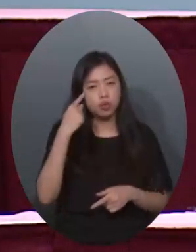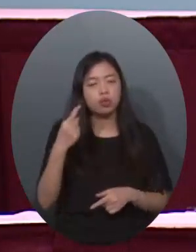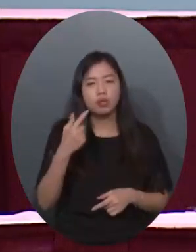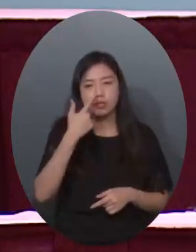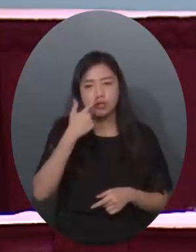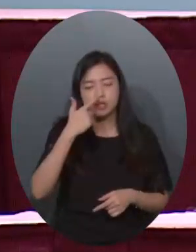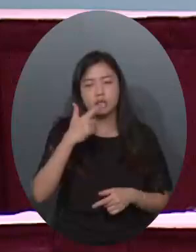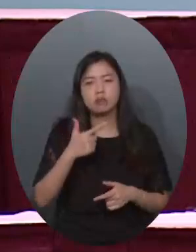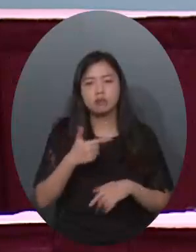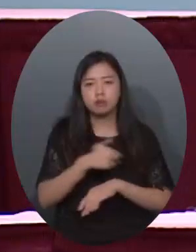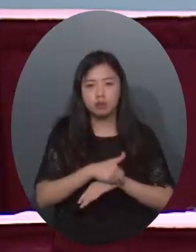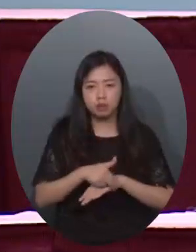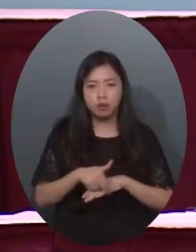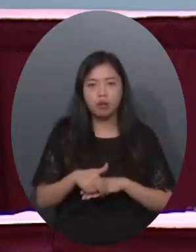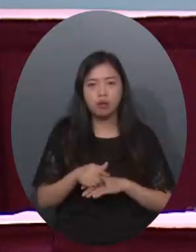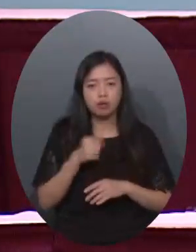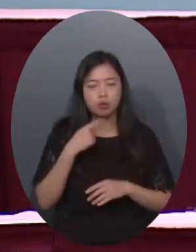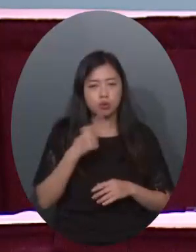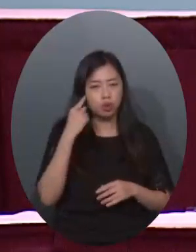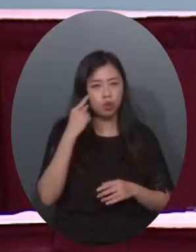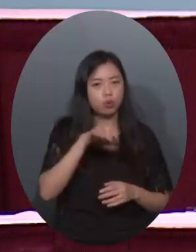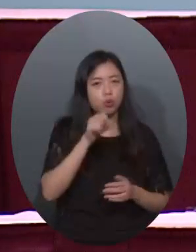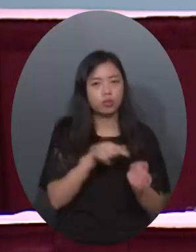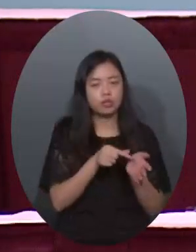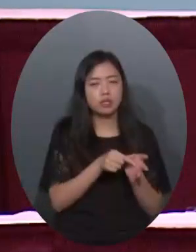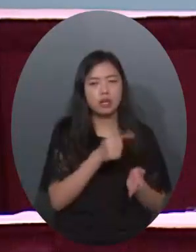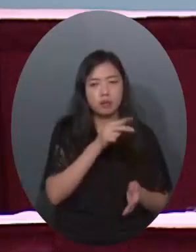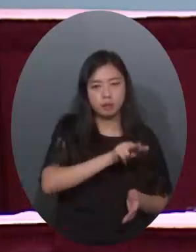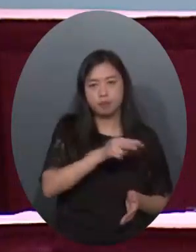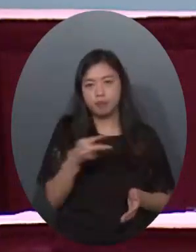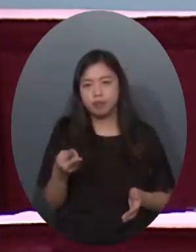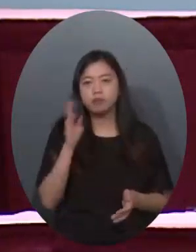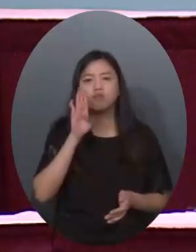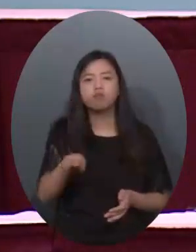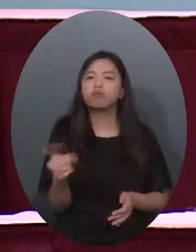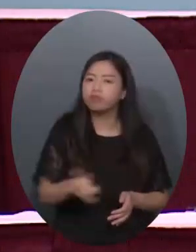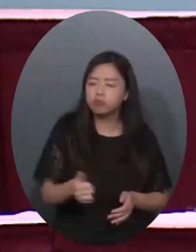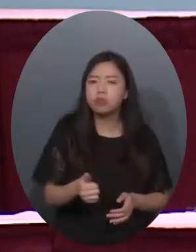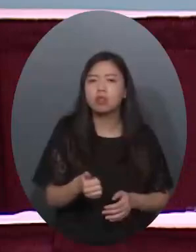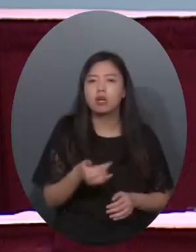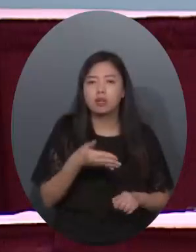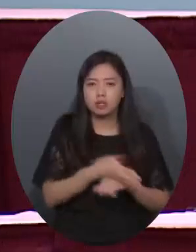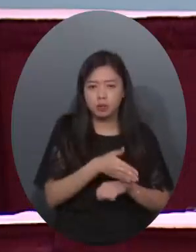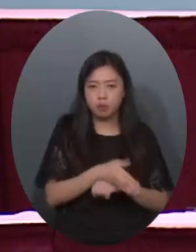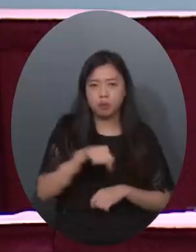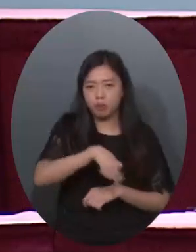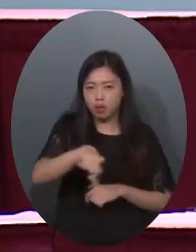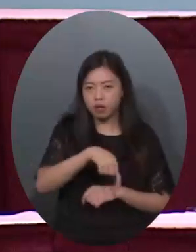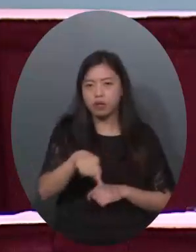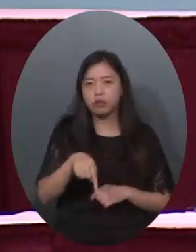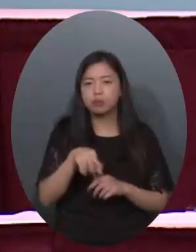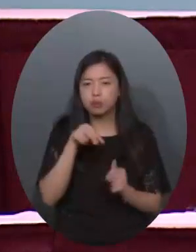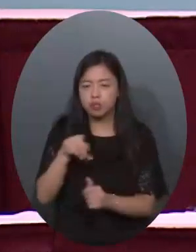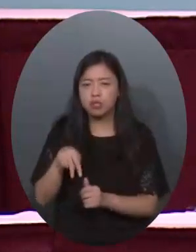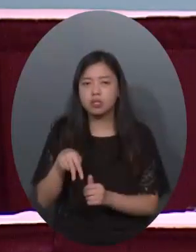新企業策略變做未來，在環境、社會及管治的框架下